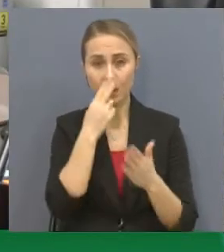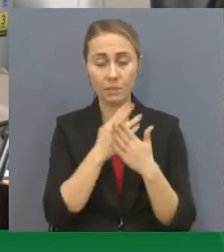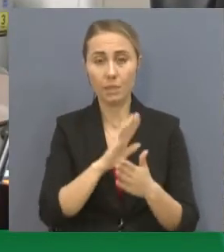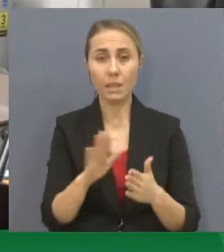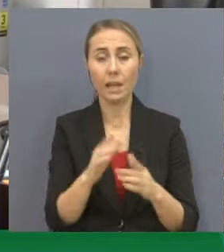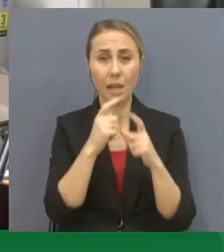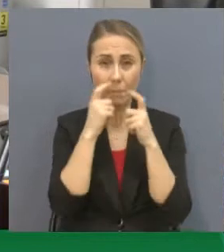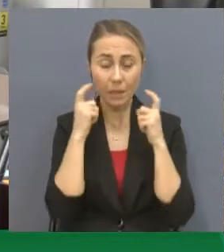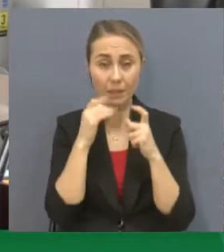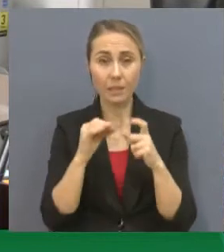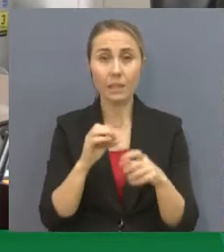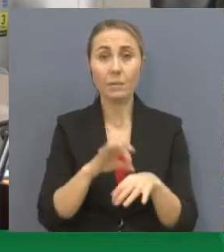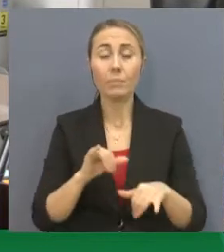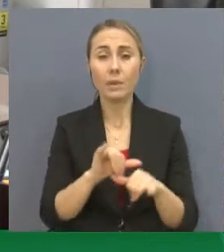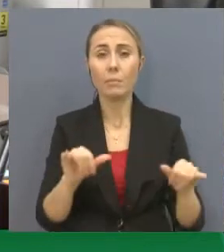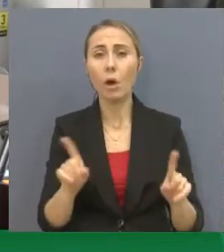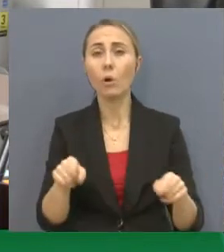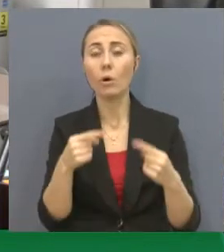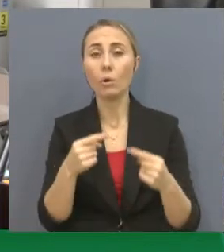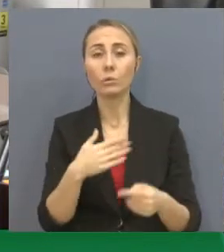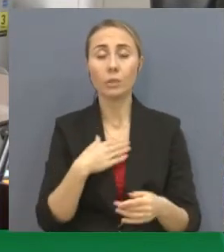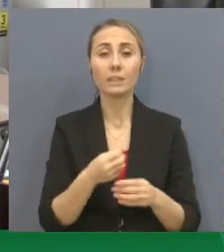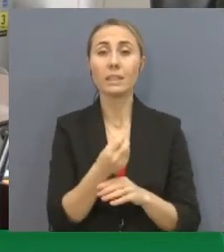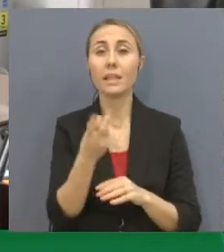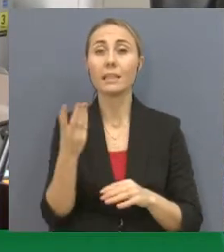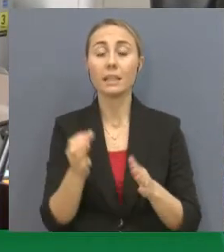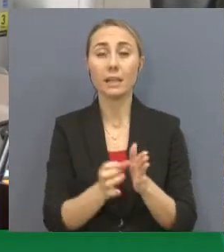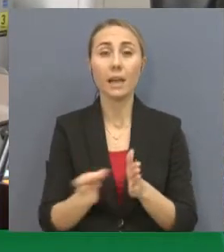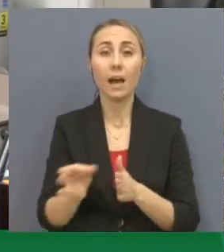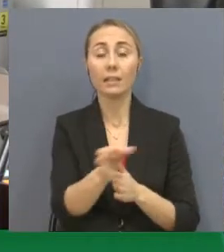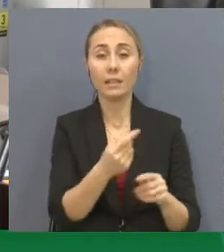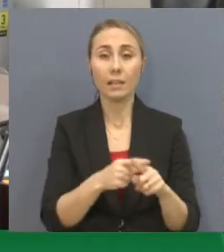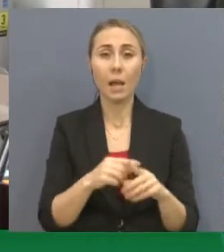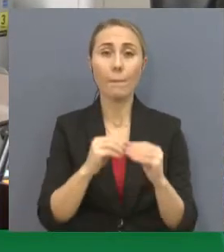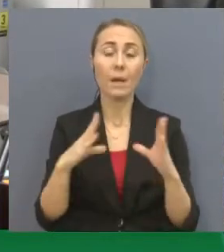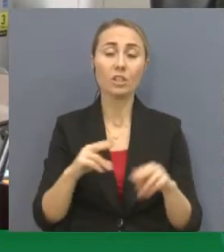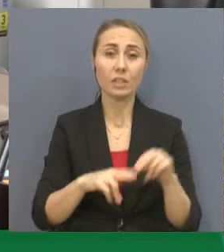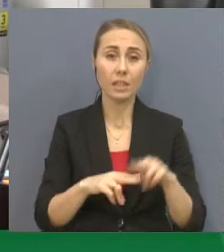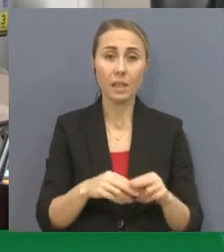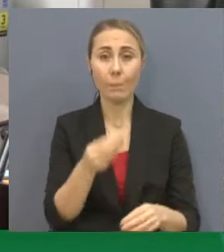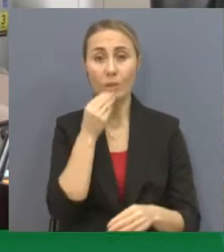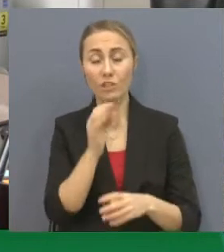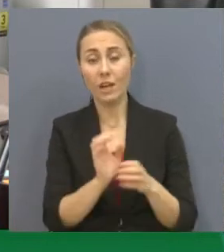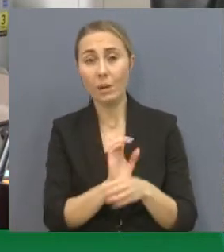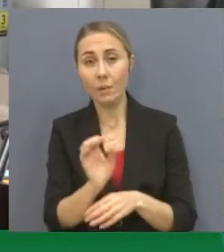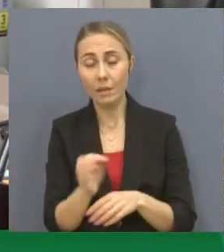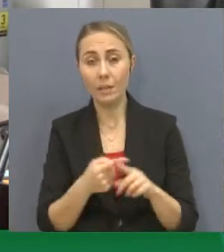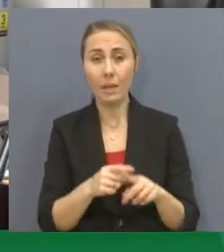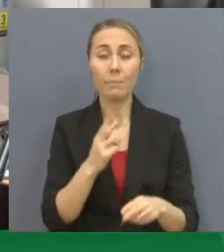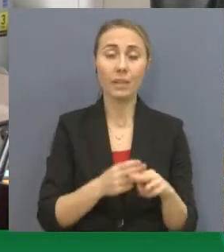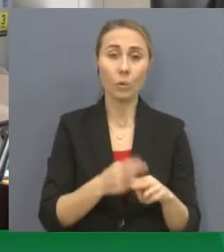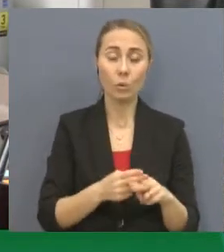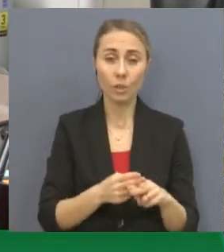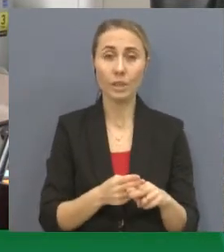нас рост наблюдается в нескольких отраслях во многих машиностроения пищевая промышленность металлургия